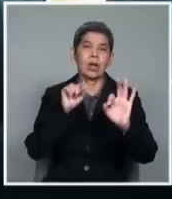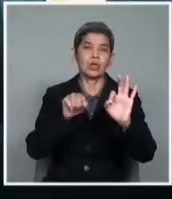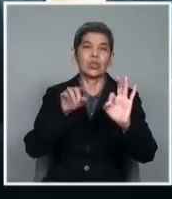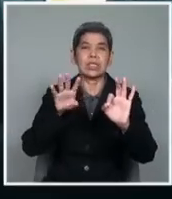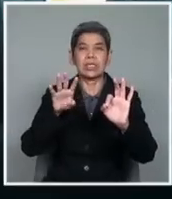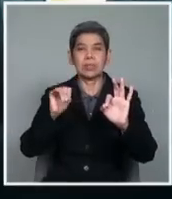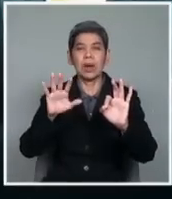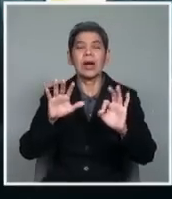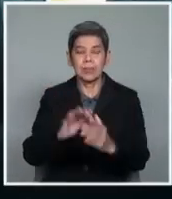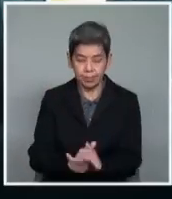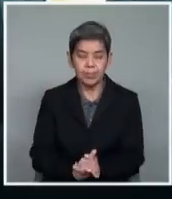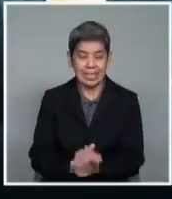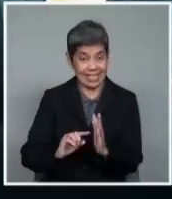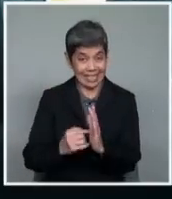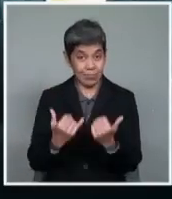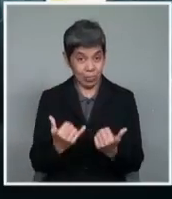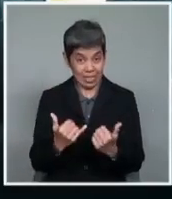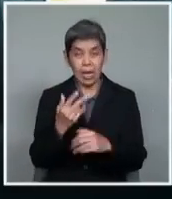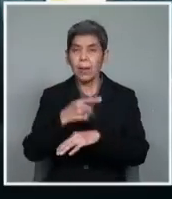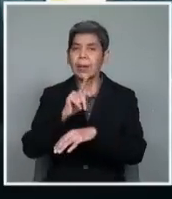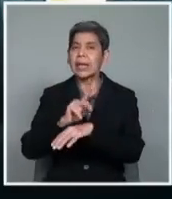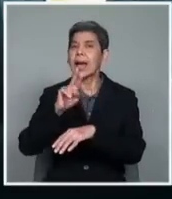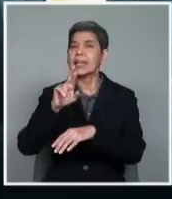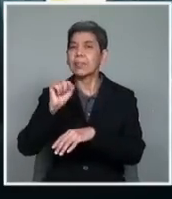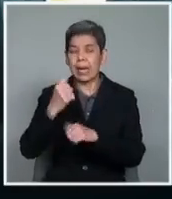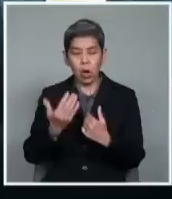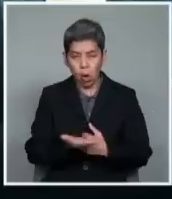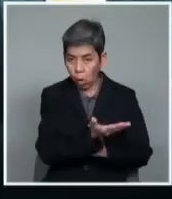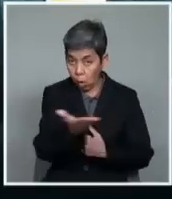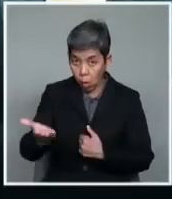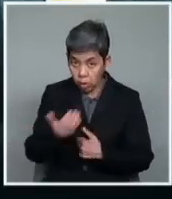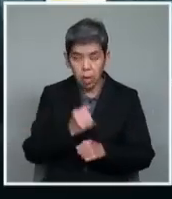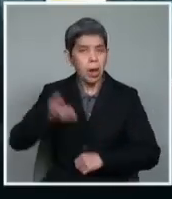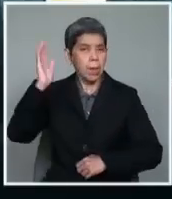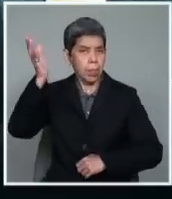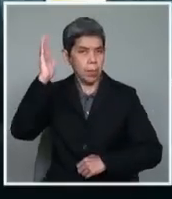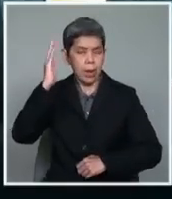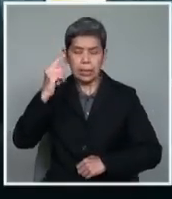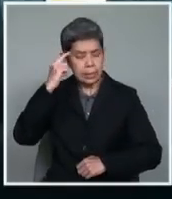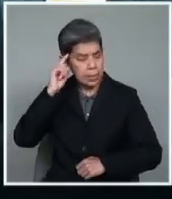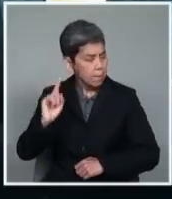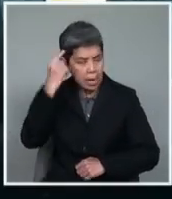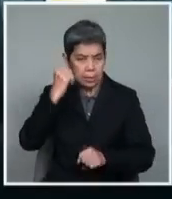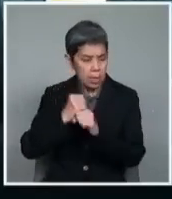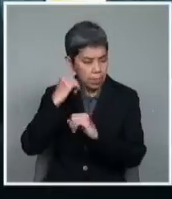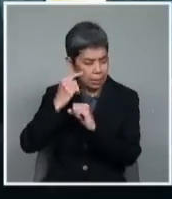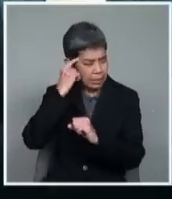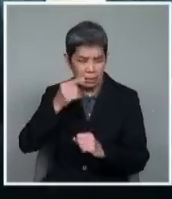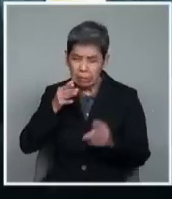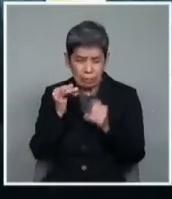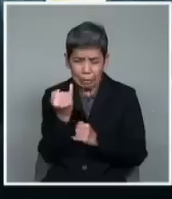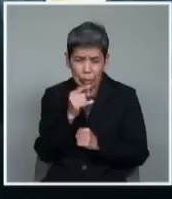นาทีที่ผ่านมาเริ่มต้นในวันนี้ท่านประธานรัฐสภาได้ขอให้ทุกคนเนี่ยอภิปรายอย่างสร้างสรรค์แล้วก็ไม่ซ้ำเติมสถ